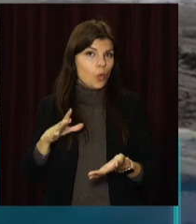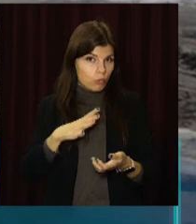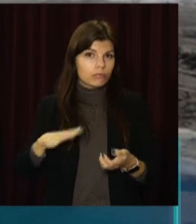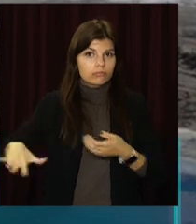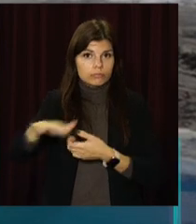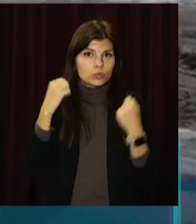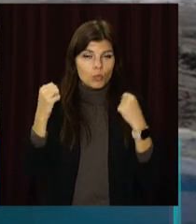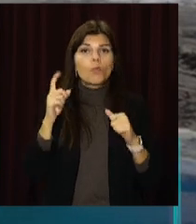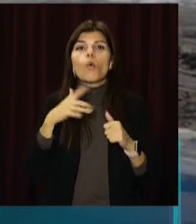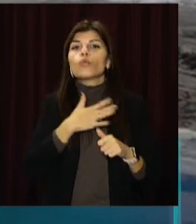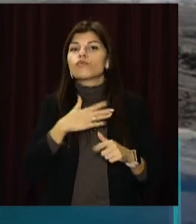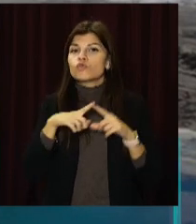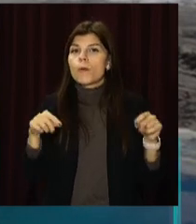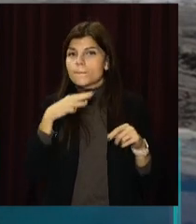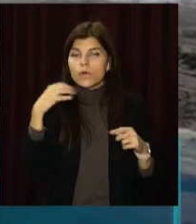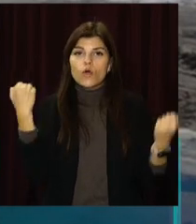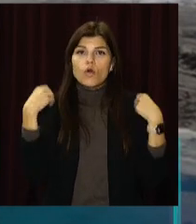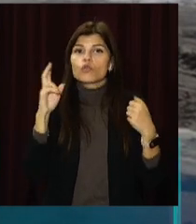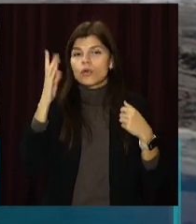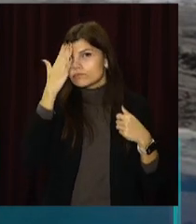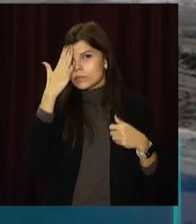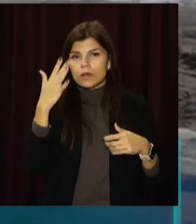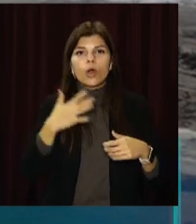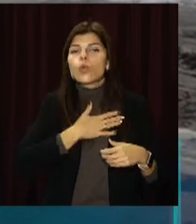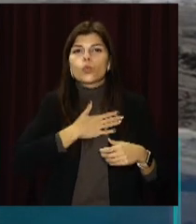нашій школі дуже багато футболістів,